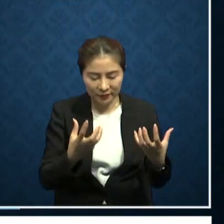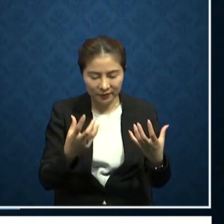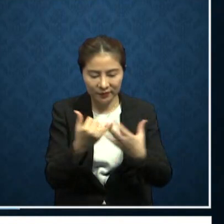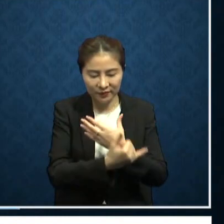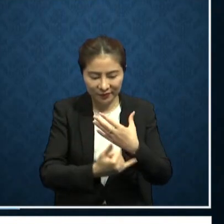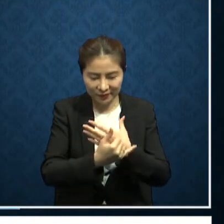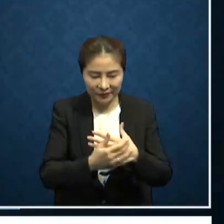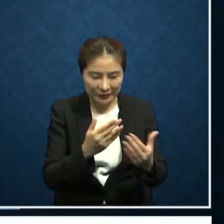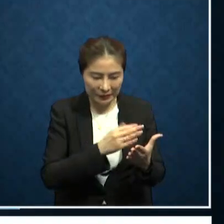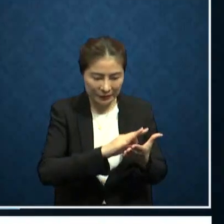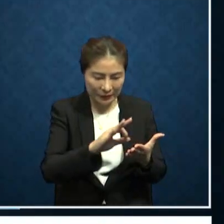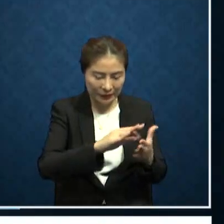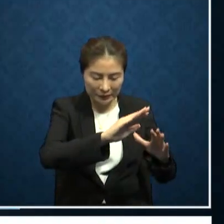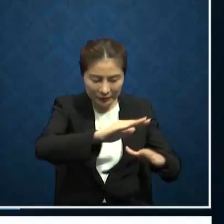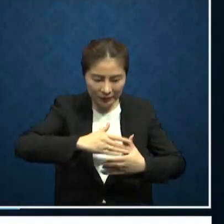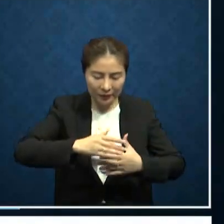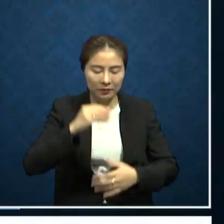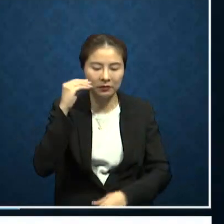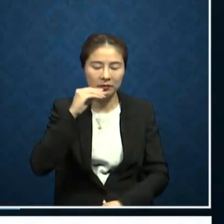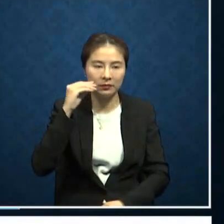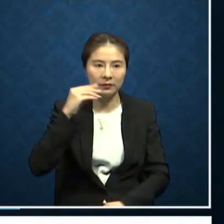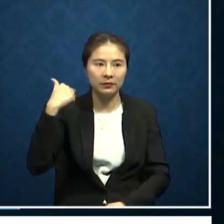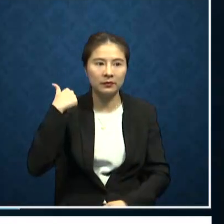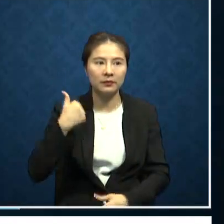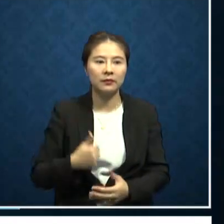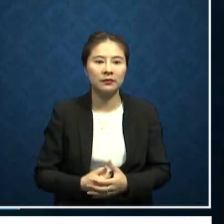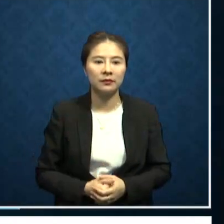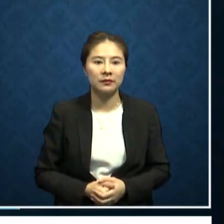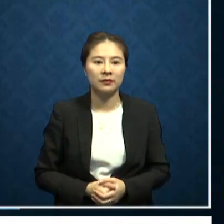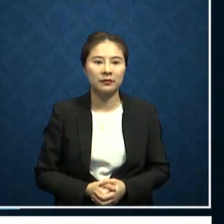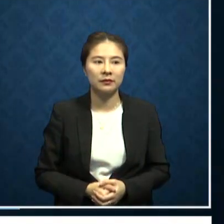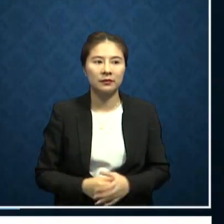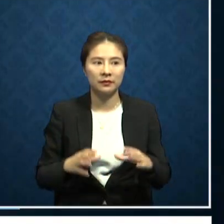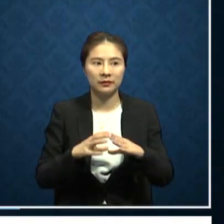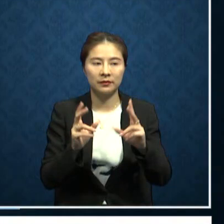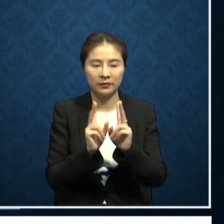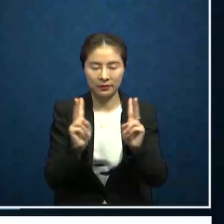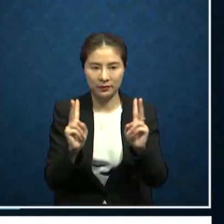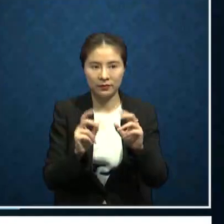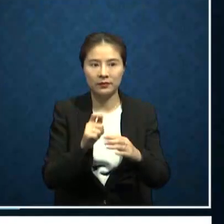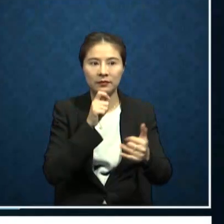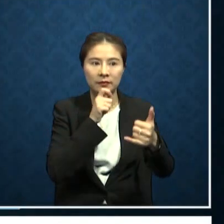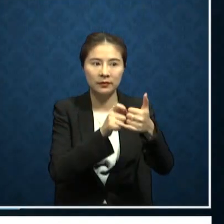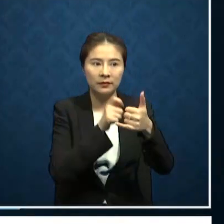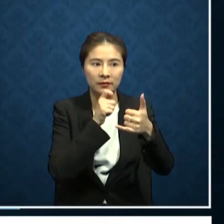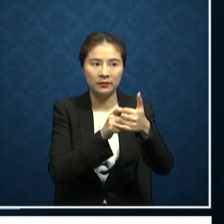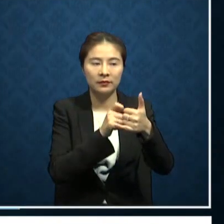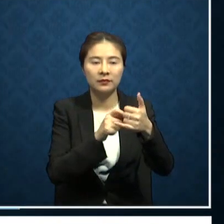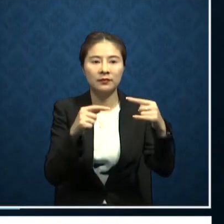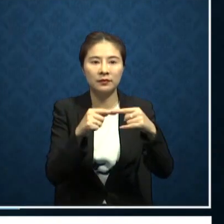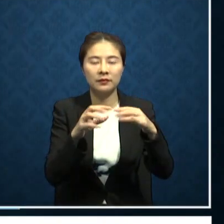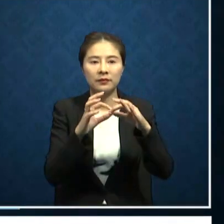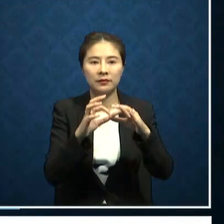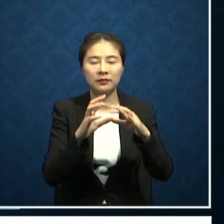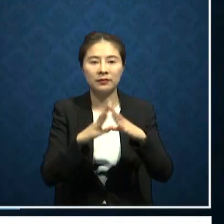เอกลักษณ์นะคะต่อยอดเพื่อสร้างความนิยมอย่างต่อเนื่องคณะกรรมาธิการได้มีการสัมภาษณ์นะคะมีเอ่อองค์กร